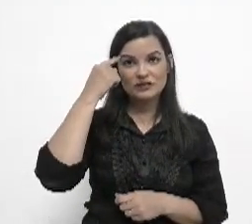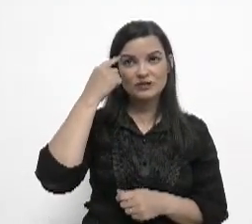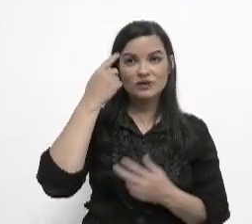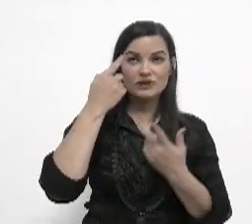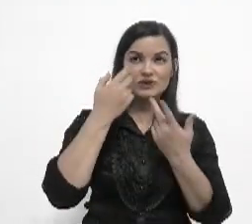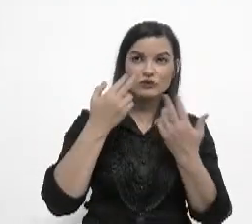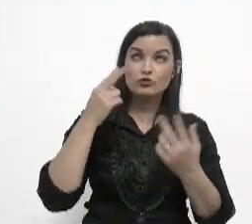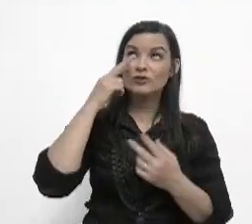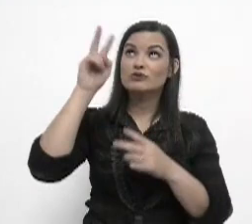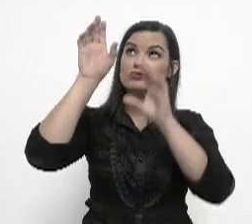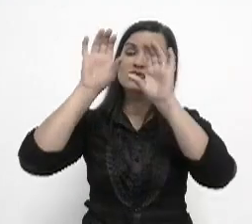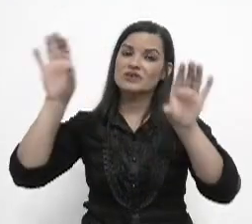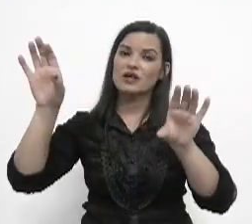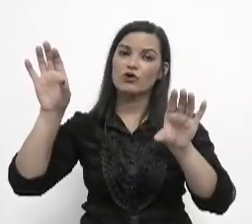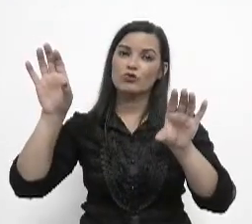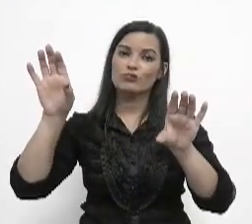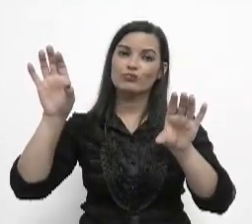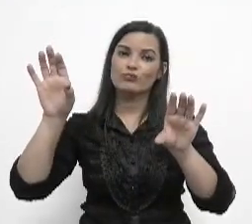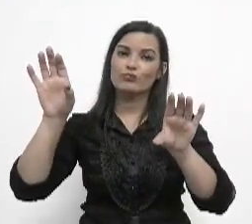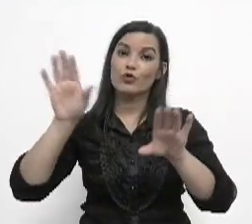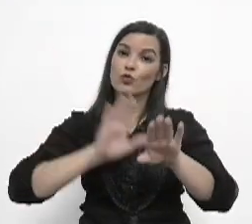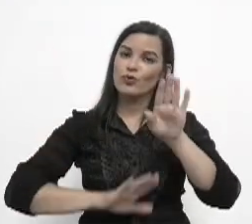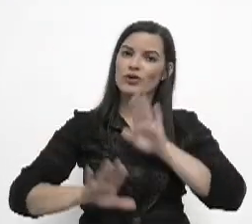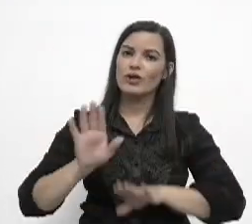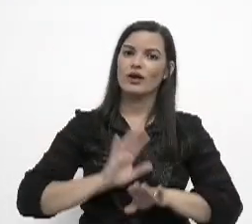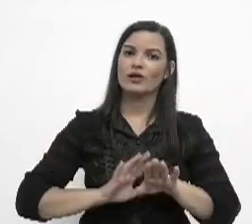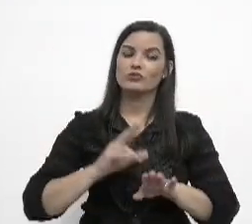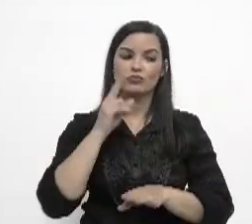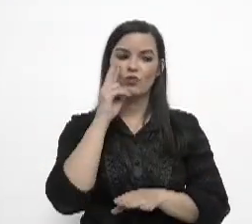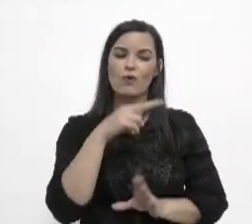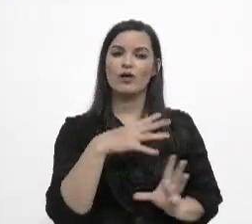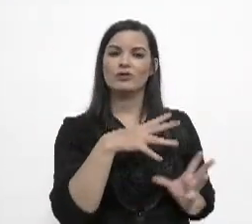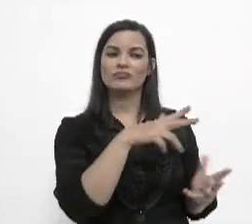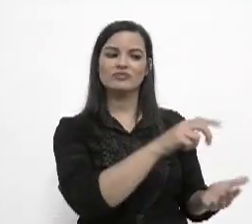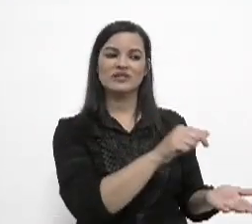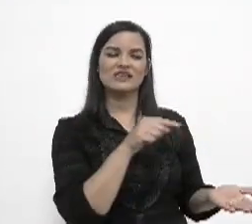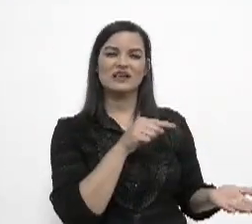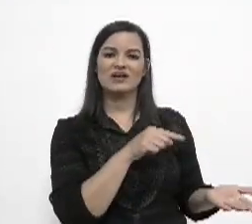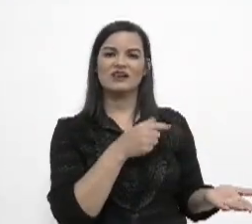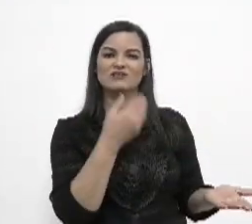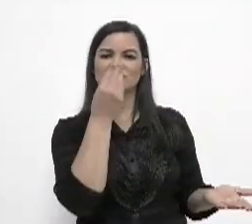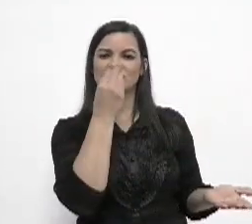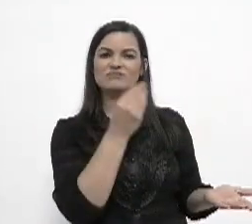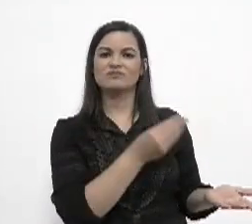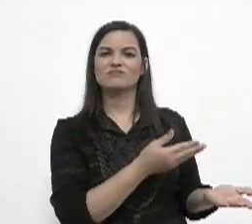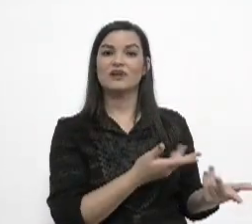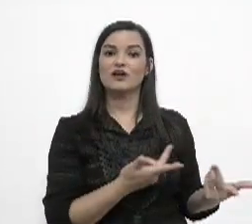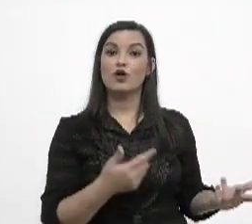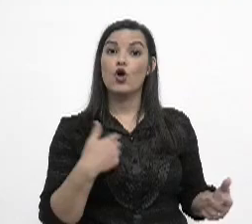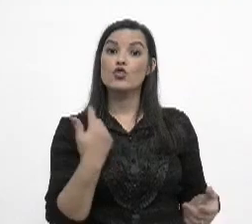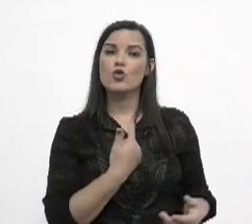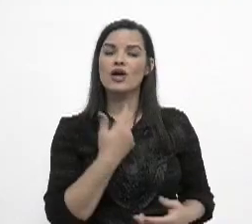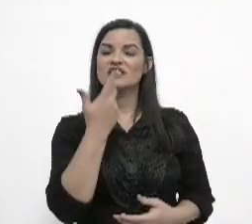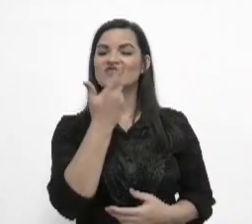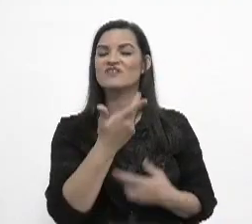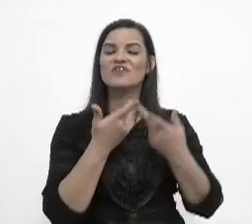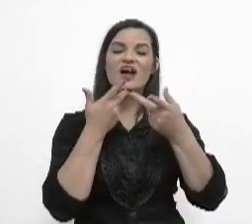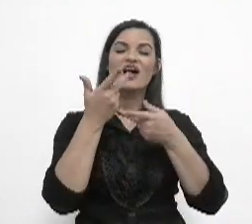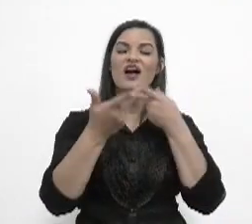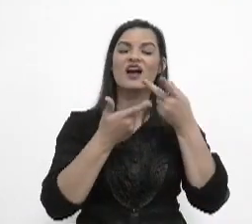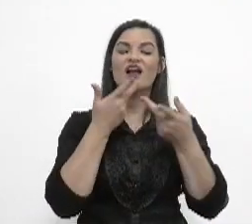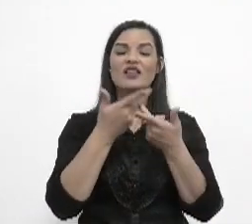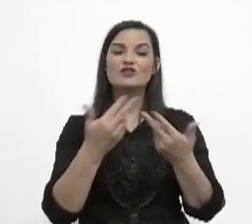coisas terrenas. 우리의 입술은 천국을 말하지만 우리가 하늘을 보지 못한 채 천국을 말할 수 있습니다. Nossos lábios podem falar das coisas do